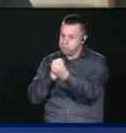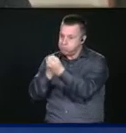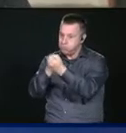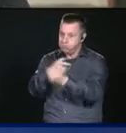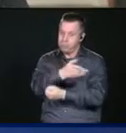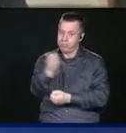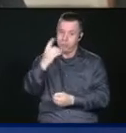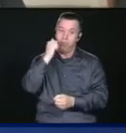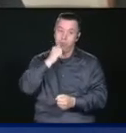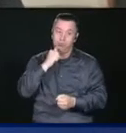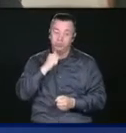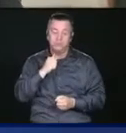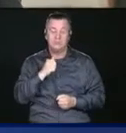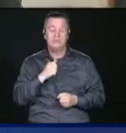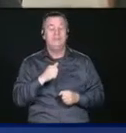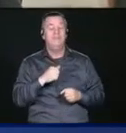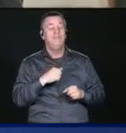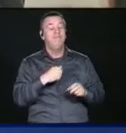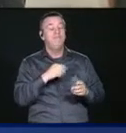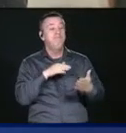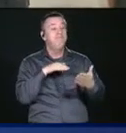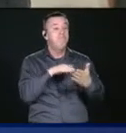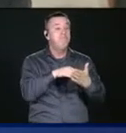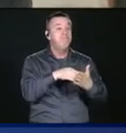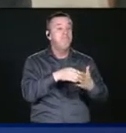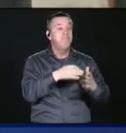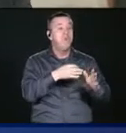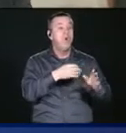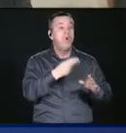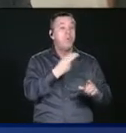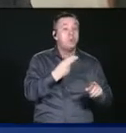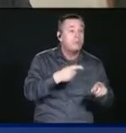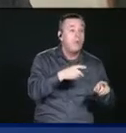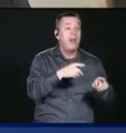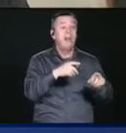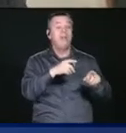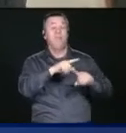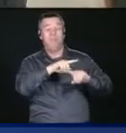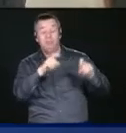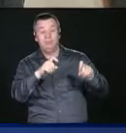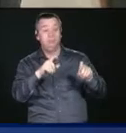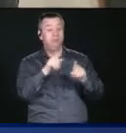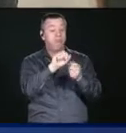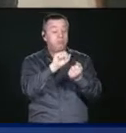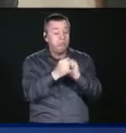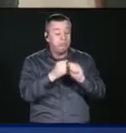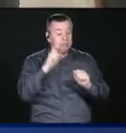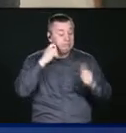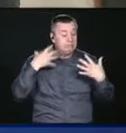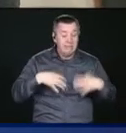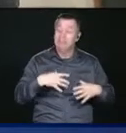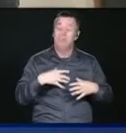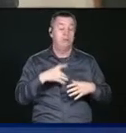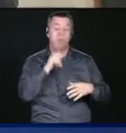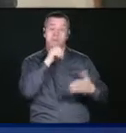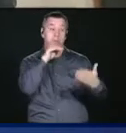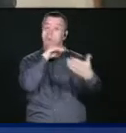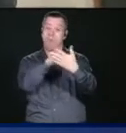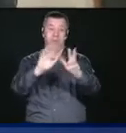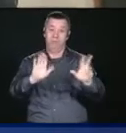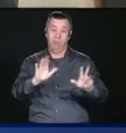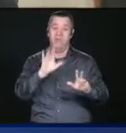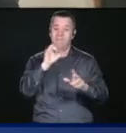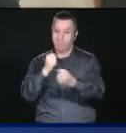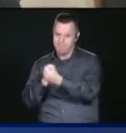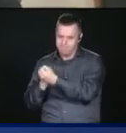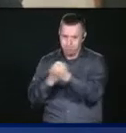OK. Nous avons tous un rôle à jouer et au Canada, chacun peut être fier de qui il est et de qui il aime. Peu importe